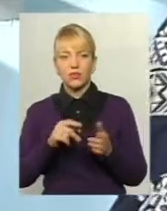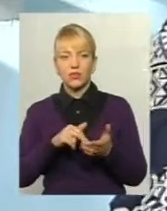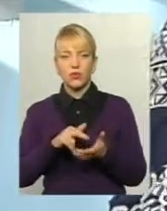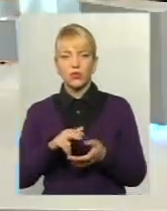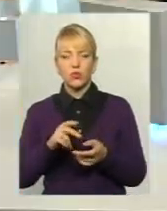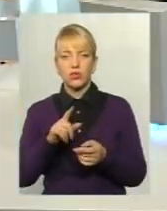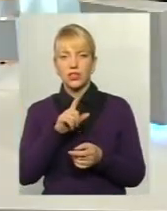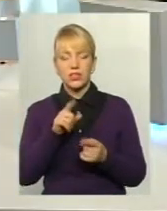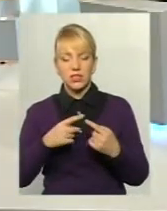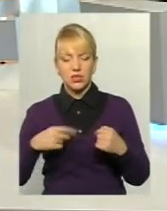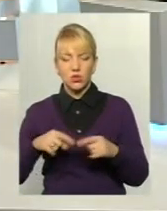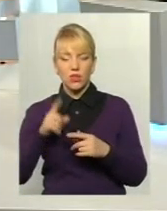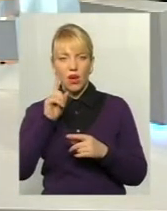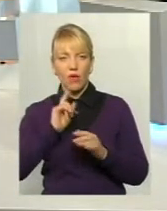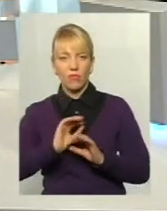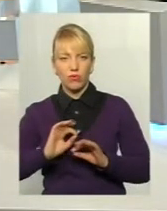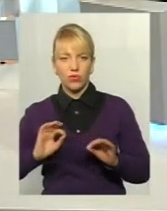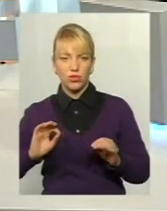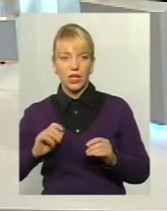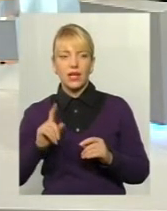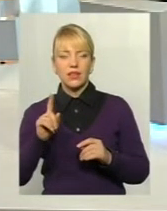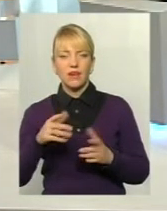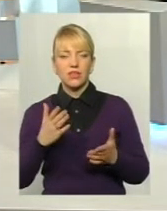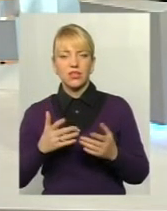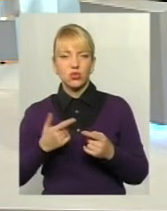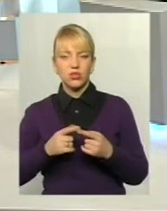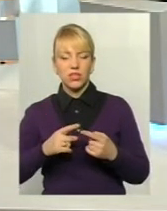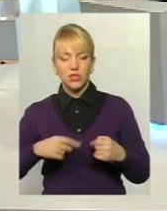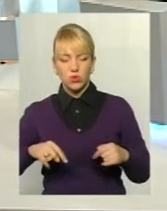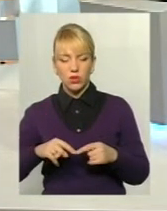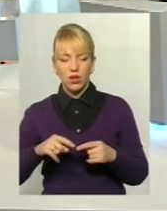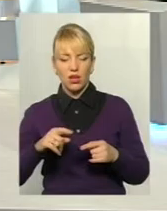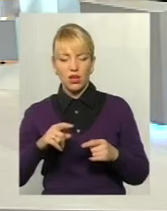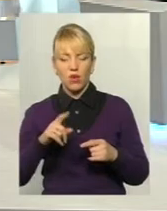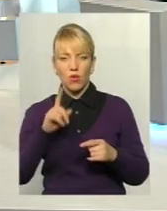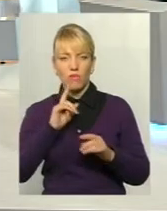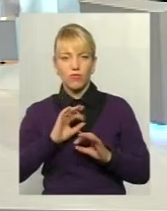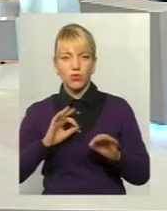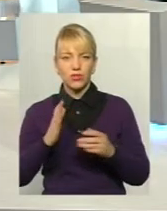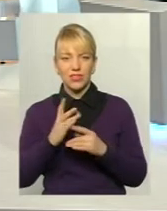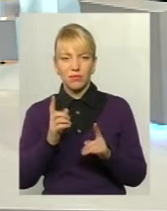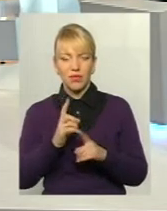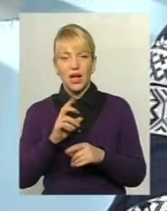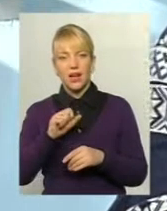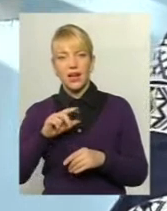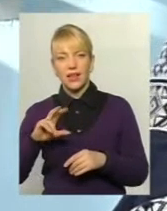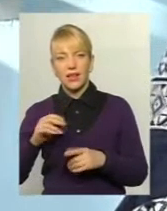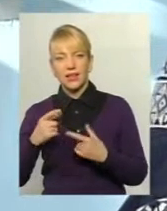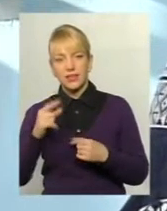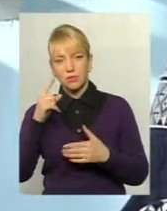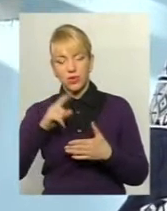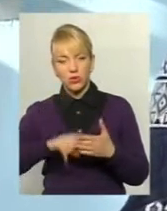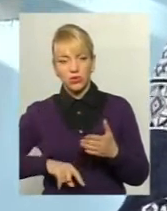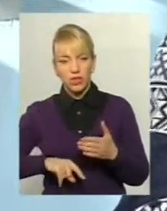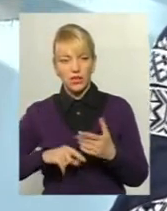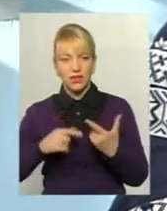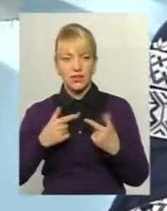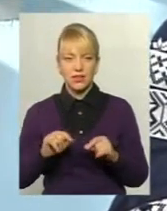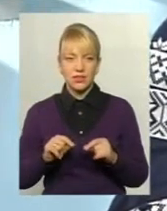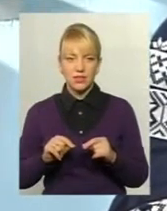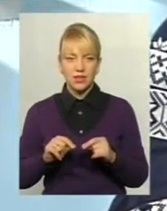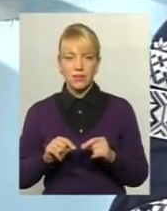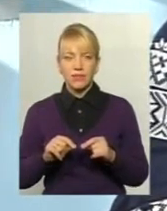зони комфорту, навіть якщо ця зона комфорту дуже є мінімальною. Але десь переконання,